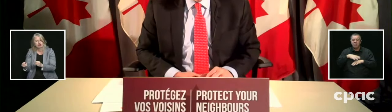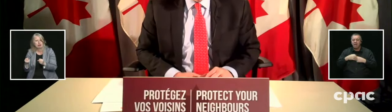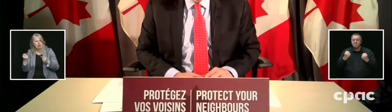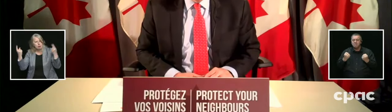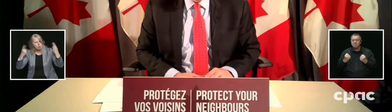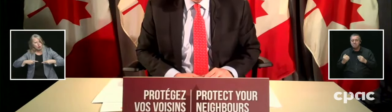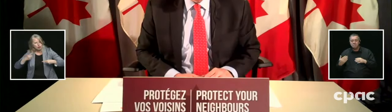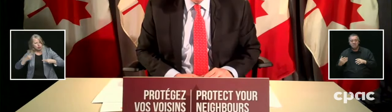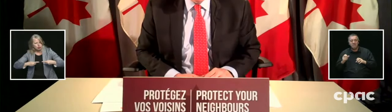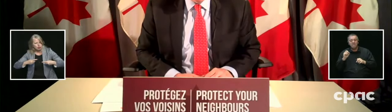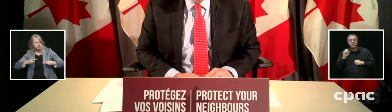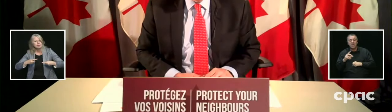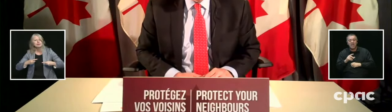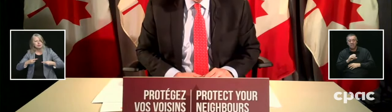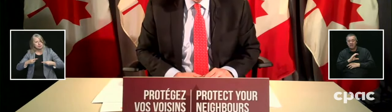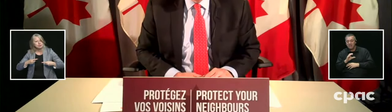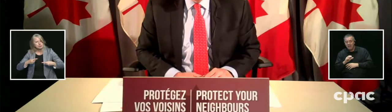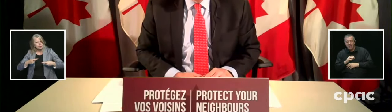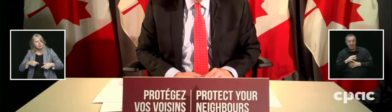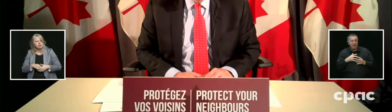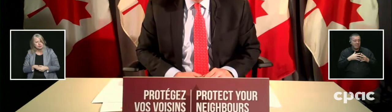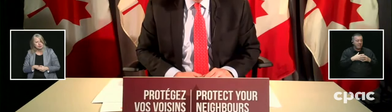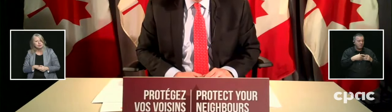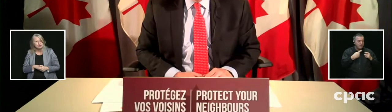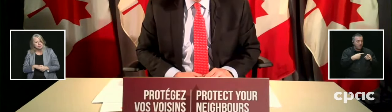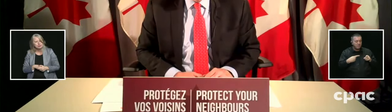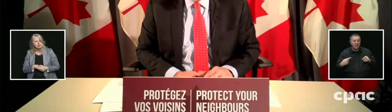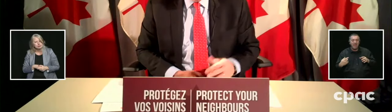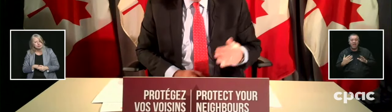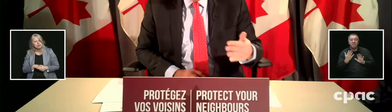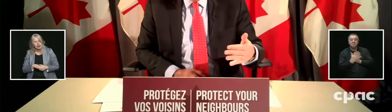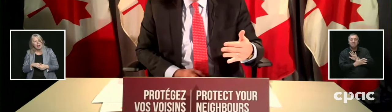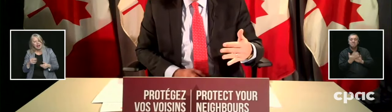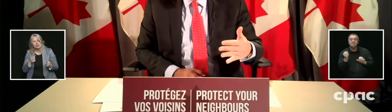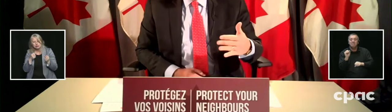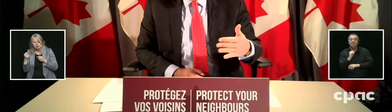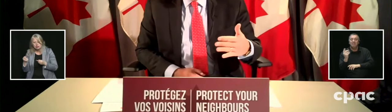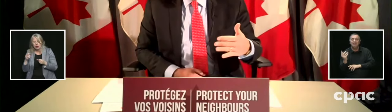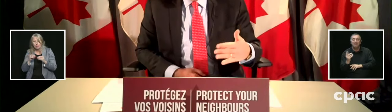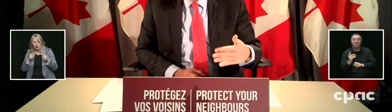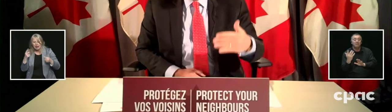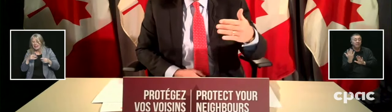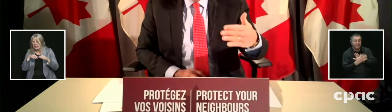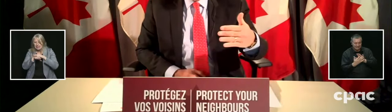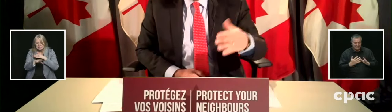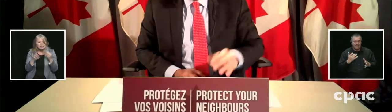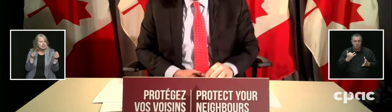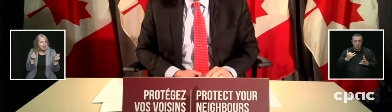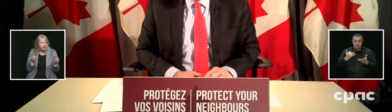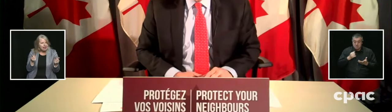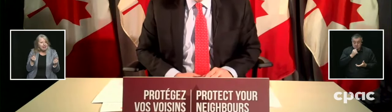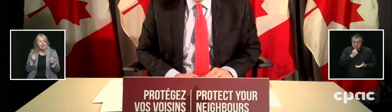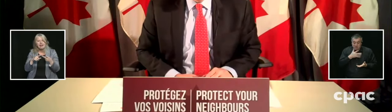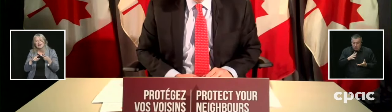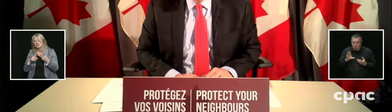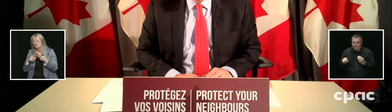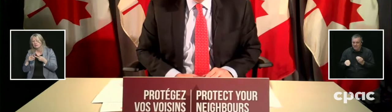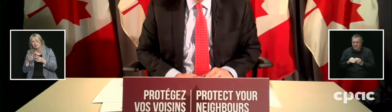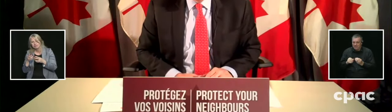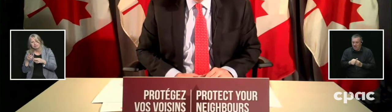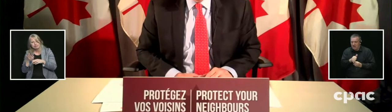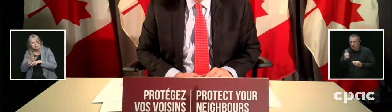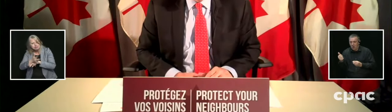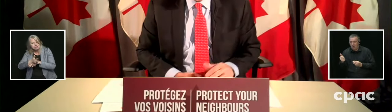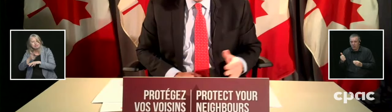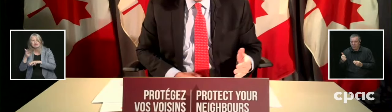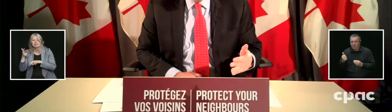gens voyagent entre le Canada et les États-Unis. Mais nous sommes à la veille d'ajouter d'autres